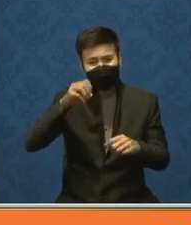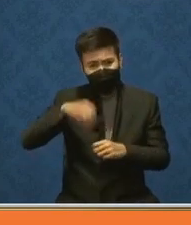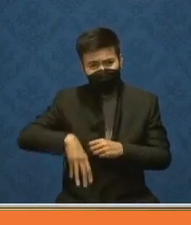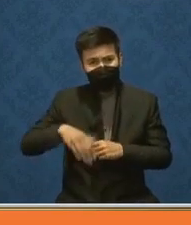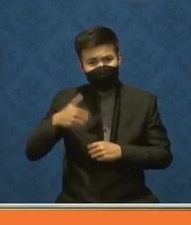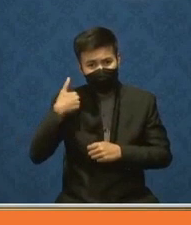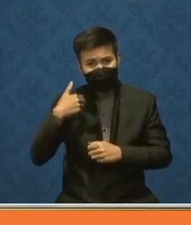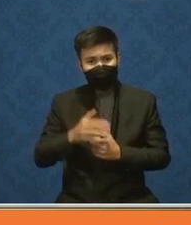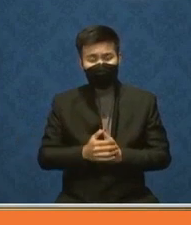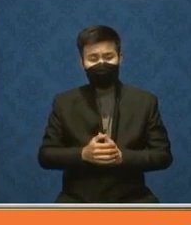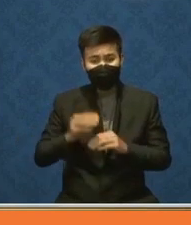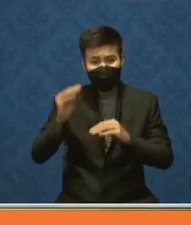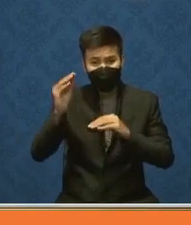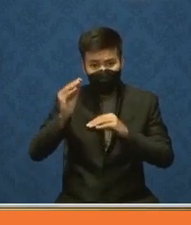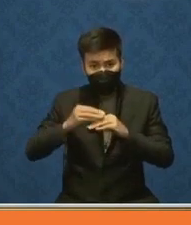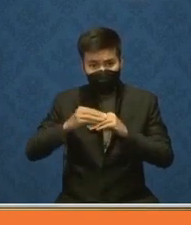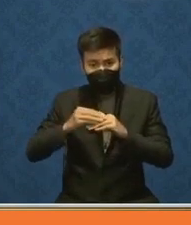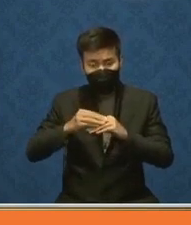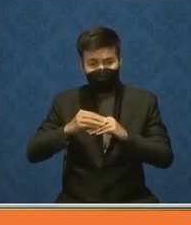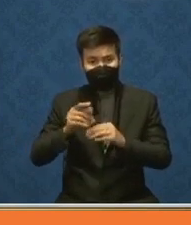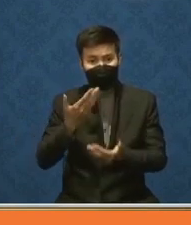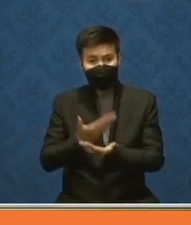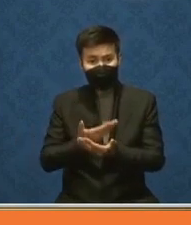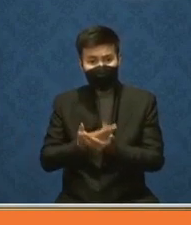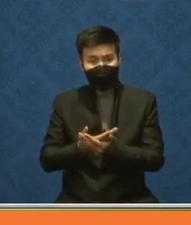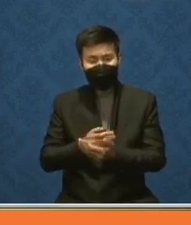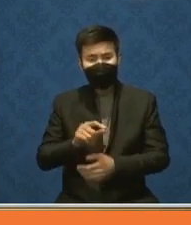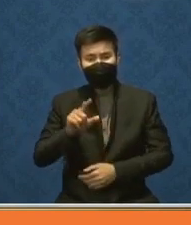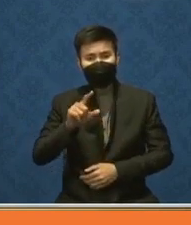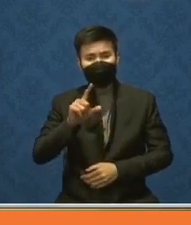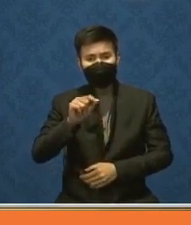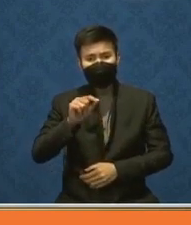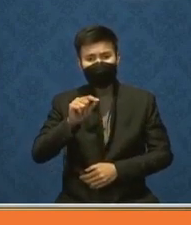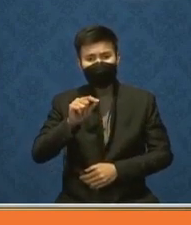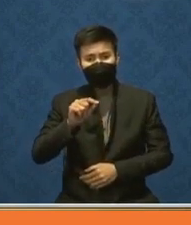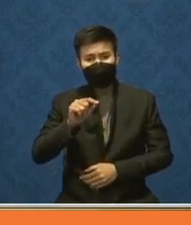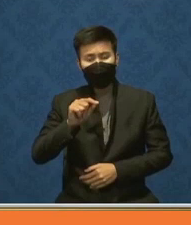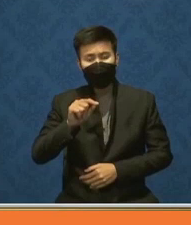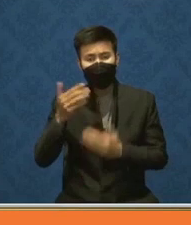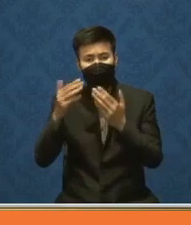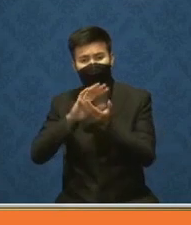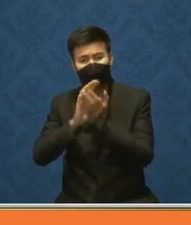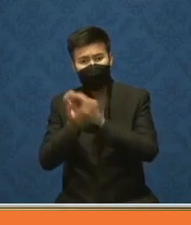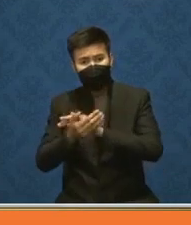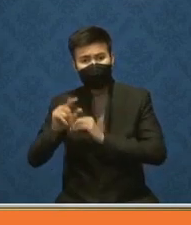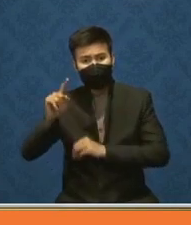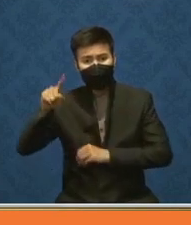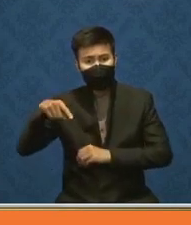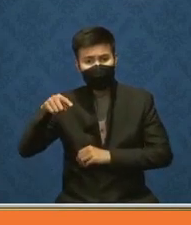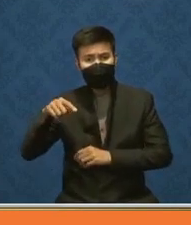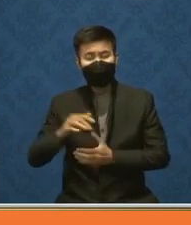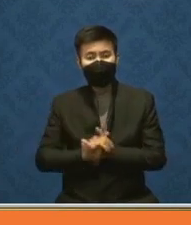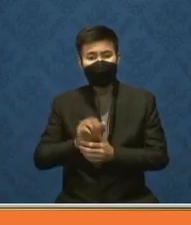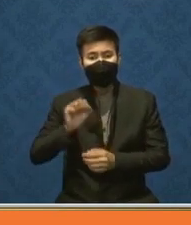ะครับและต้องเพิ่มบำนาญทั่วหน้าครับ60ปีขึ้นไปจากวันละ20บาทนะครับเป็น 1,000 บาทต่อเ